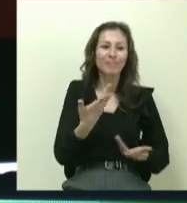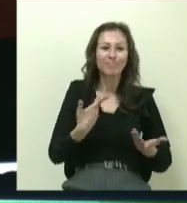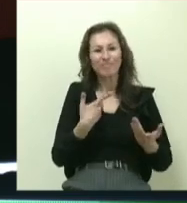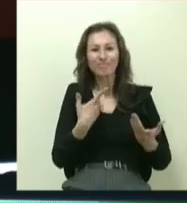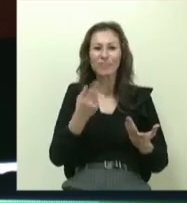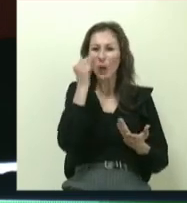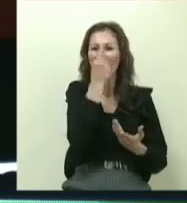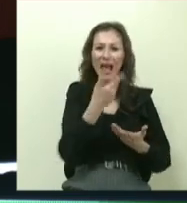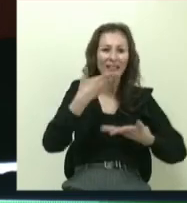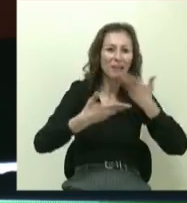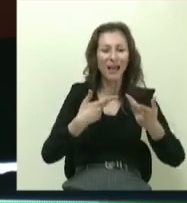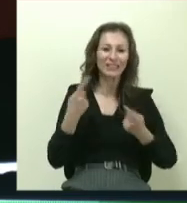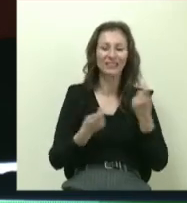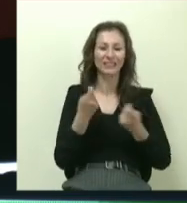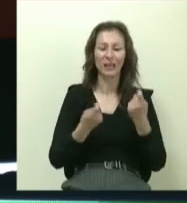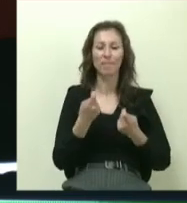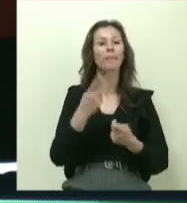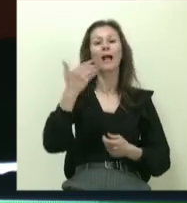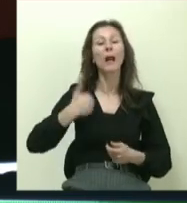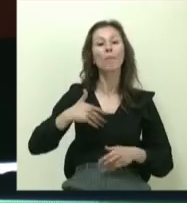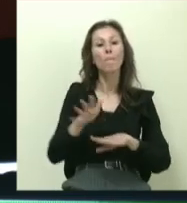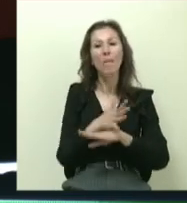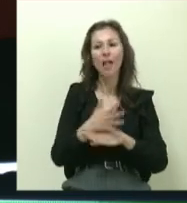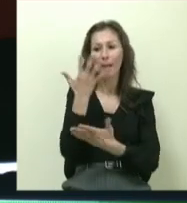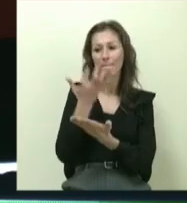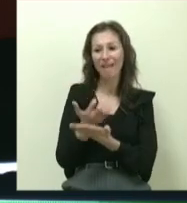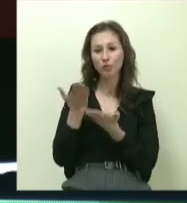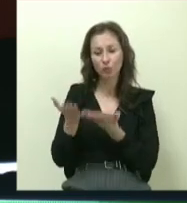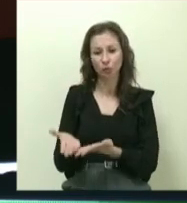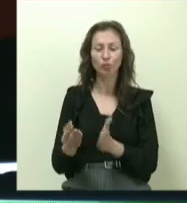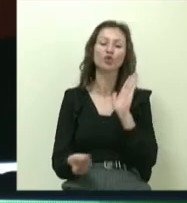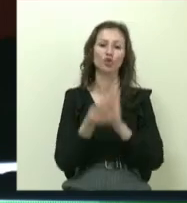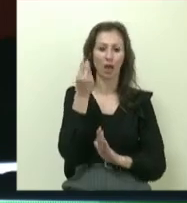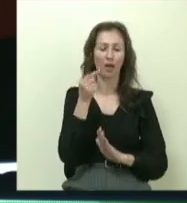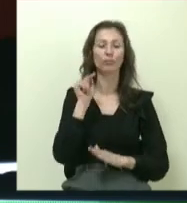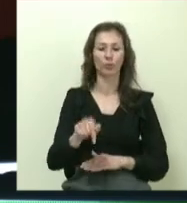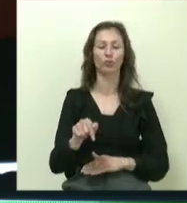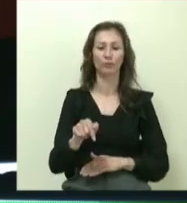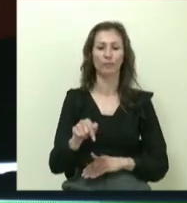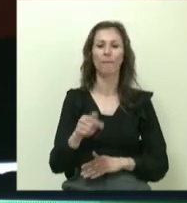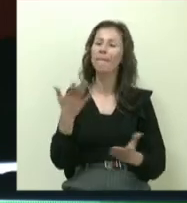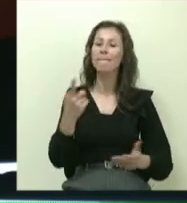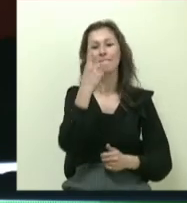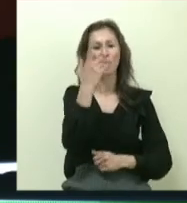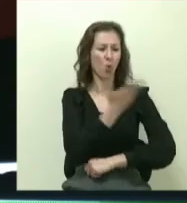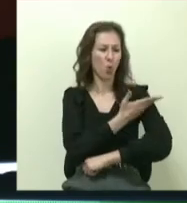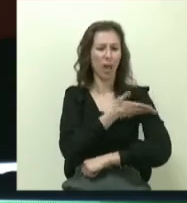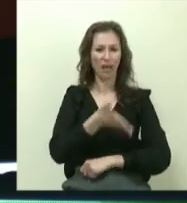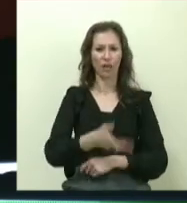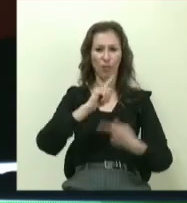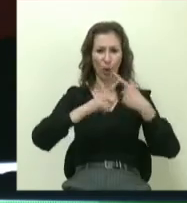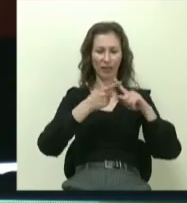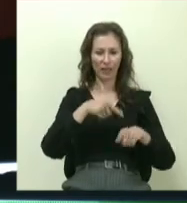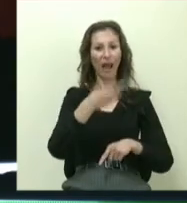döndüğünce Anlatmaya çalışacağım bir şey kamu mallarının mevcut olduğu durumlarda çıkar Bunlar ortaya bir ülkenin uyguladığı